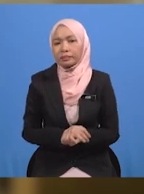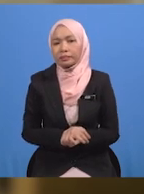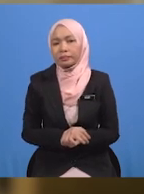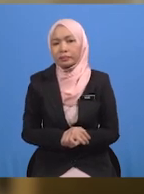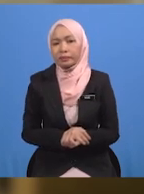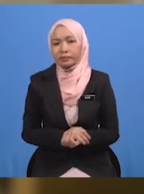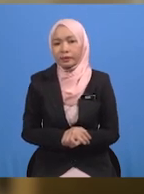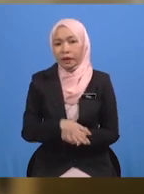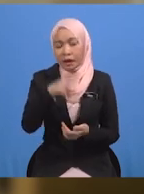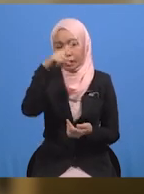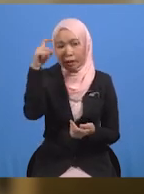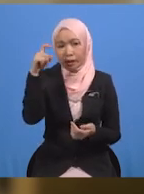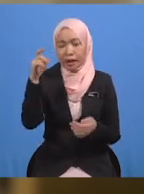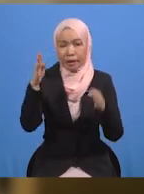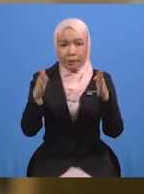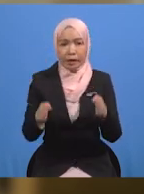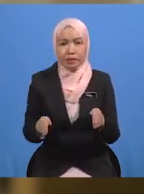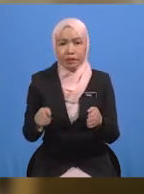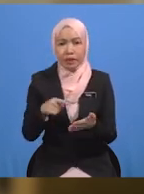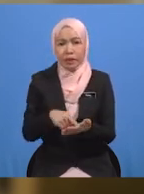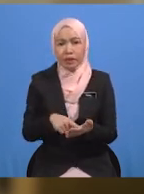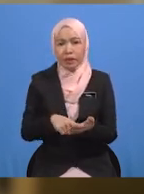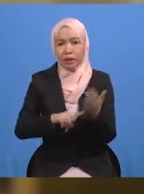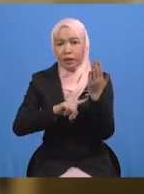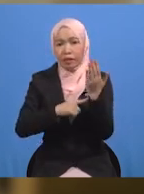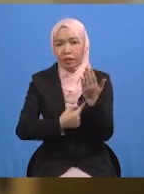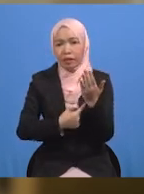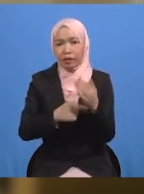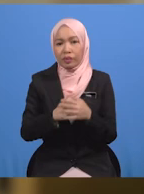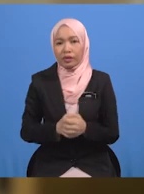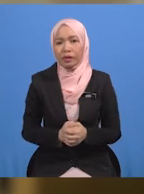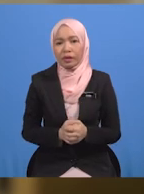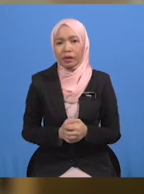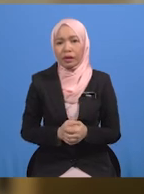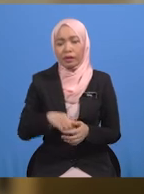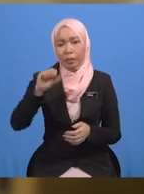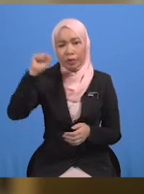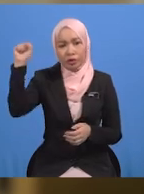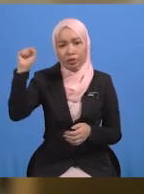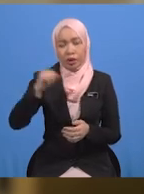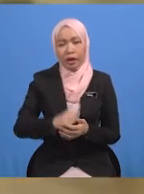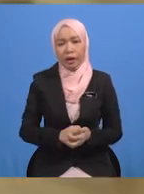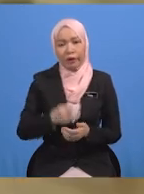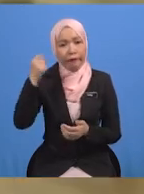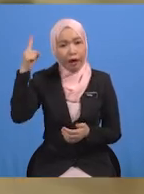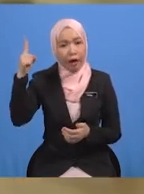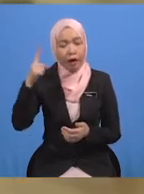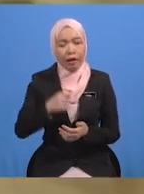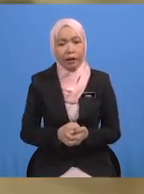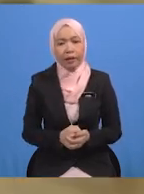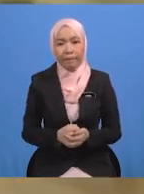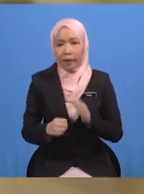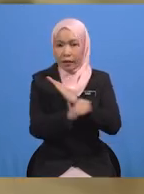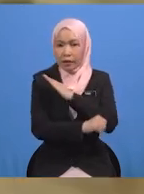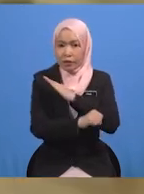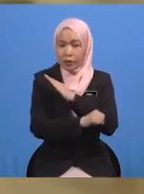kerana bangsa-bangsa baru ini mula memperjuangkan fahaman nasionalisme bangsa mereka. Konflik